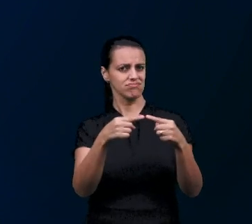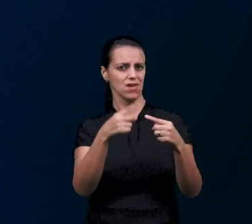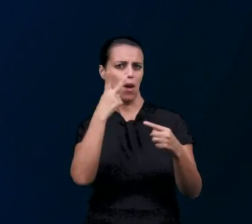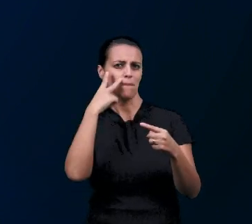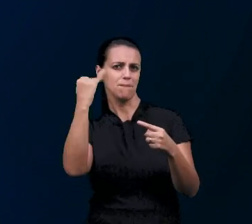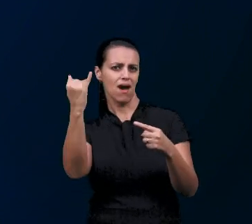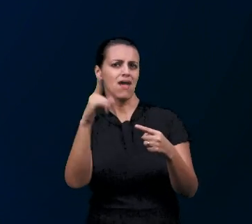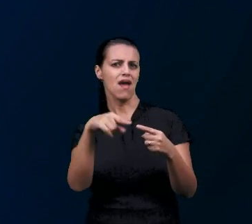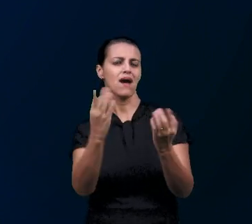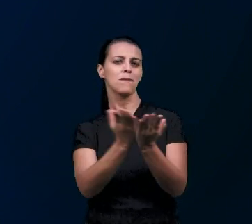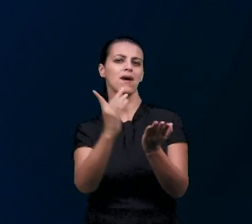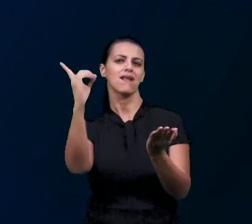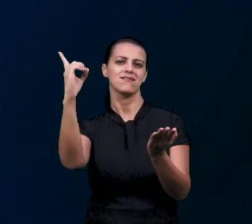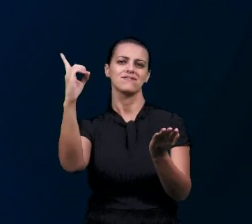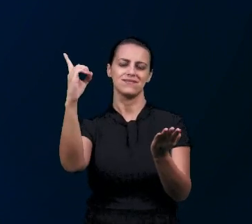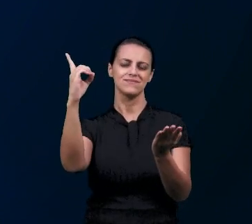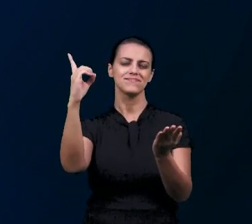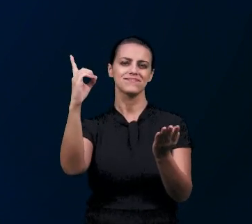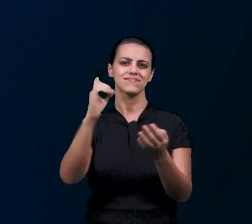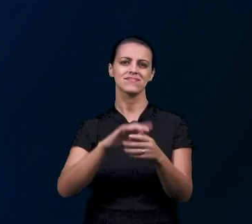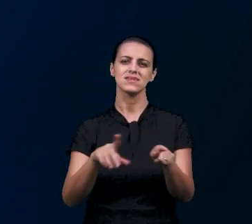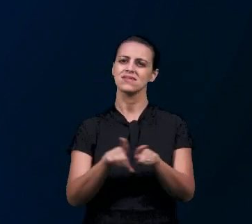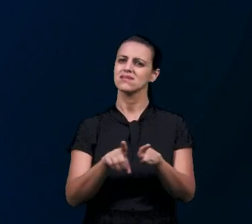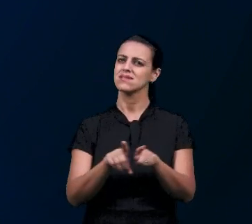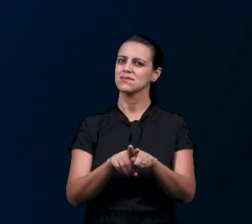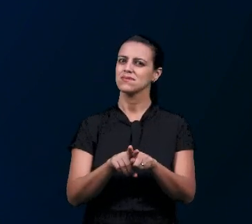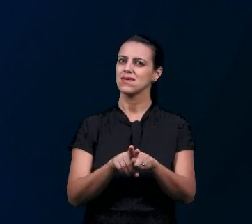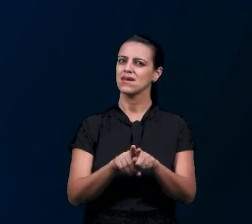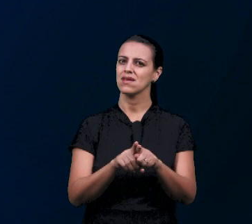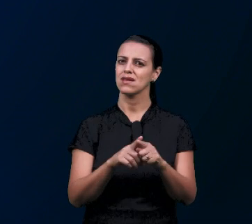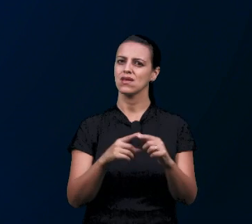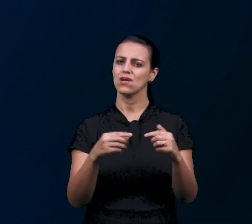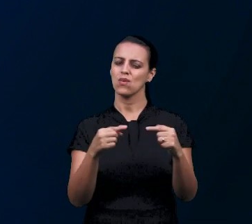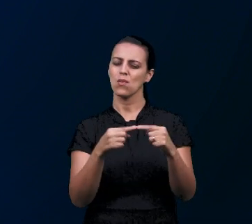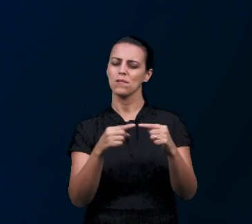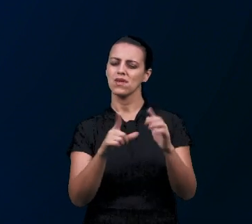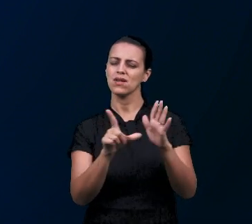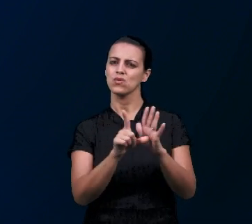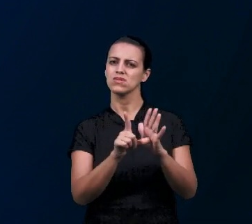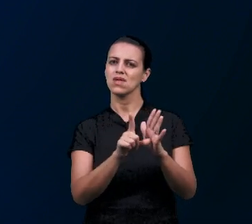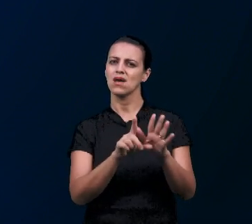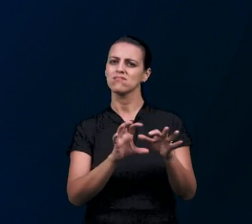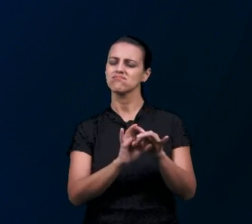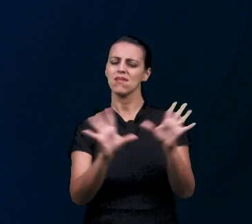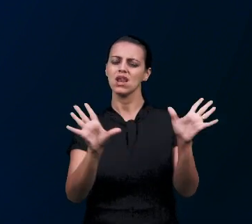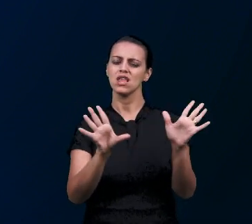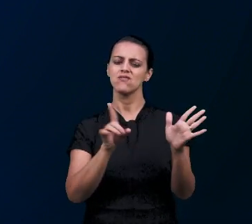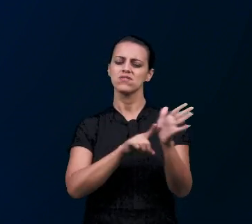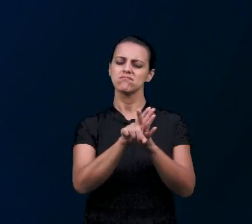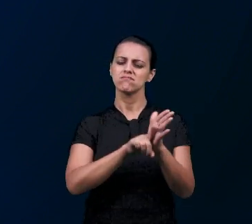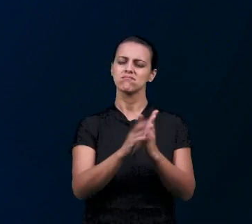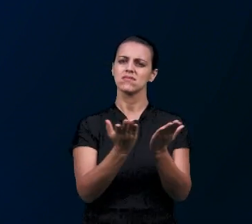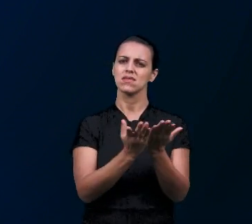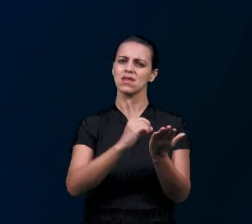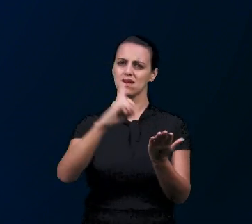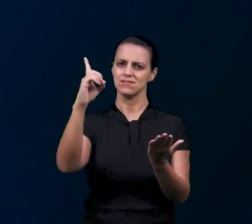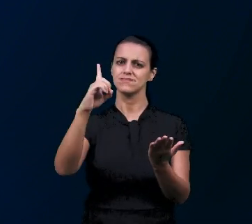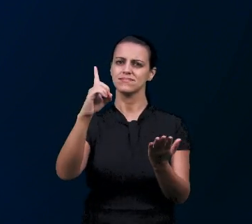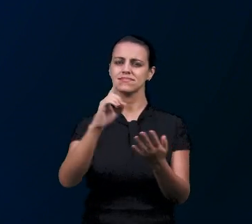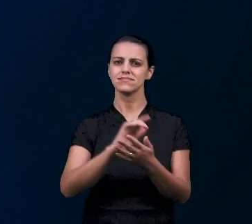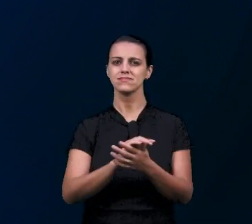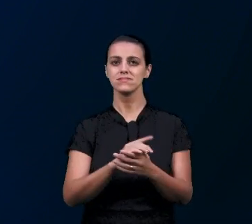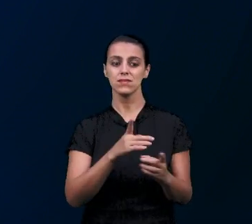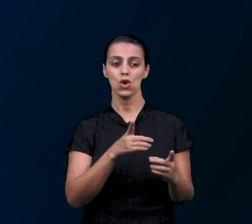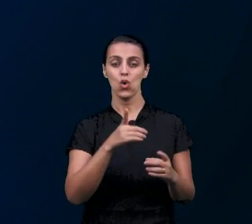c'est la parole. Et aussi va selon la thèse de l'auteur, le libre examen des Écritures. Le dogme qui